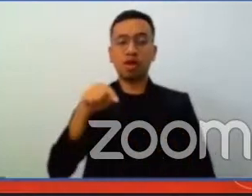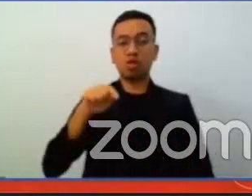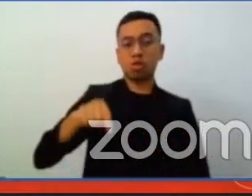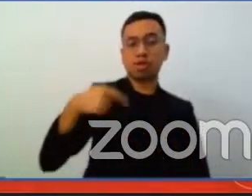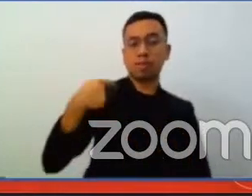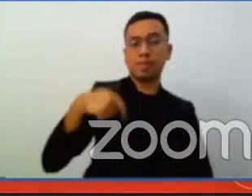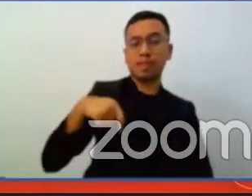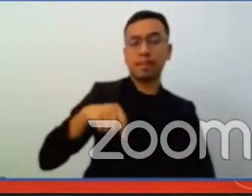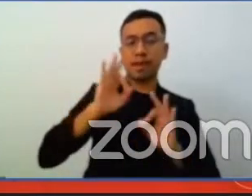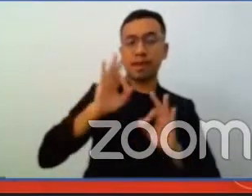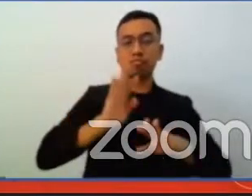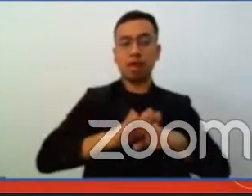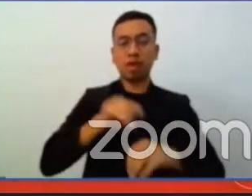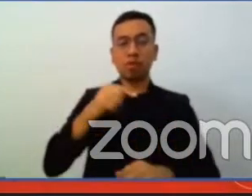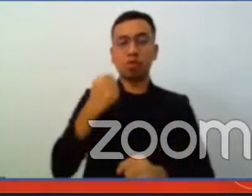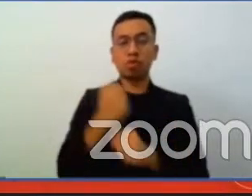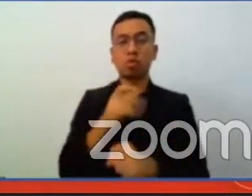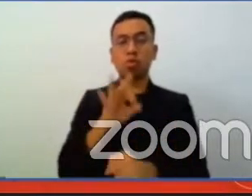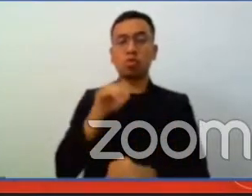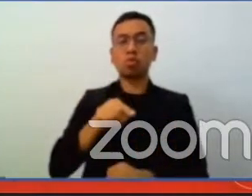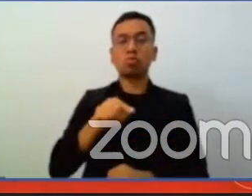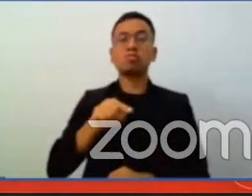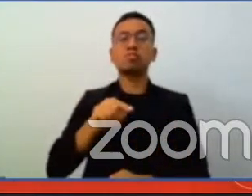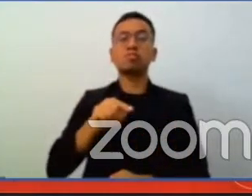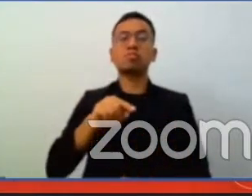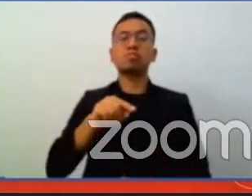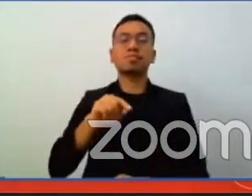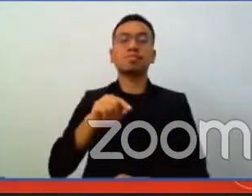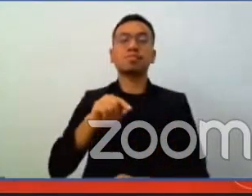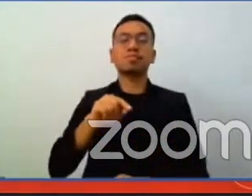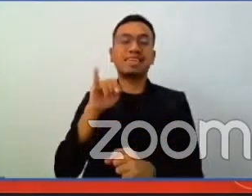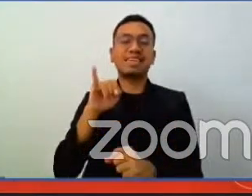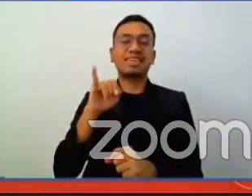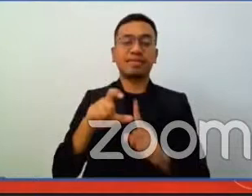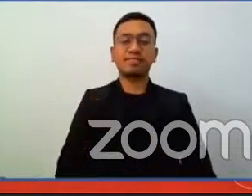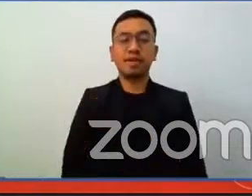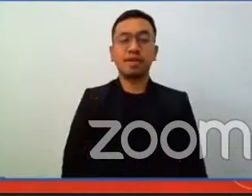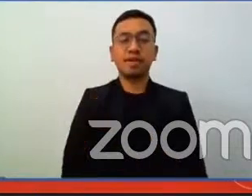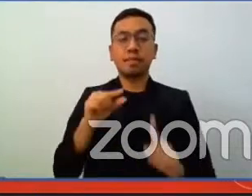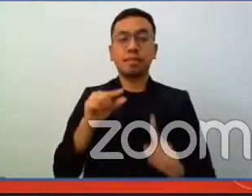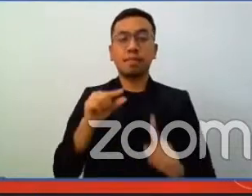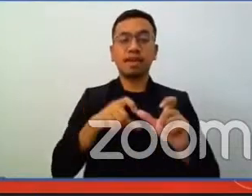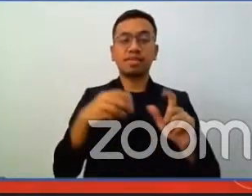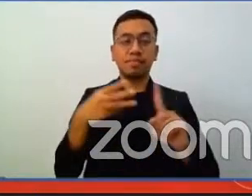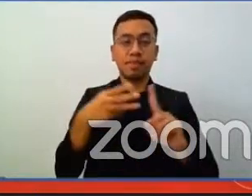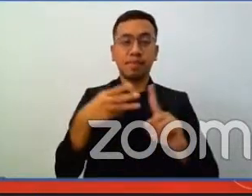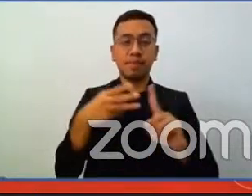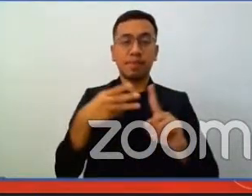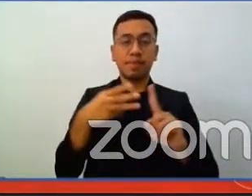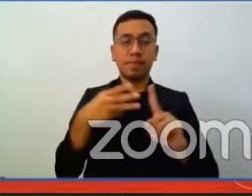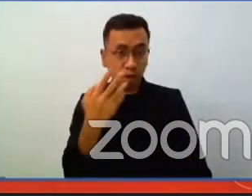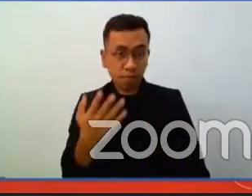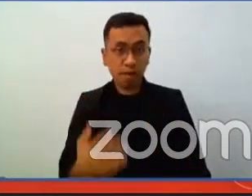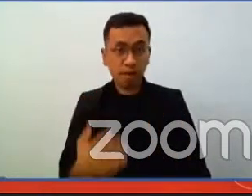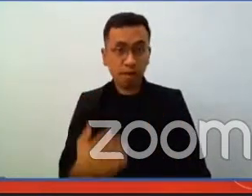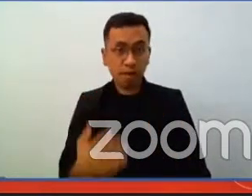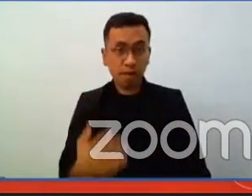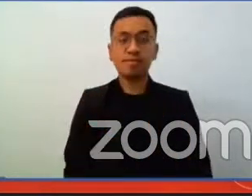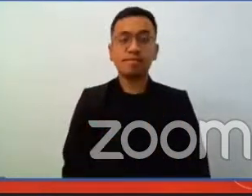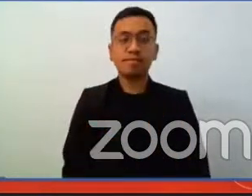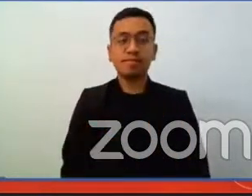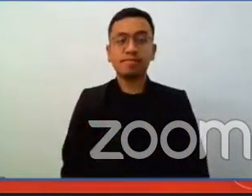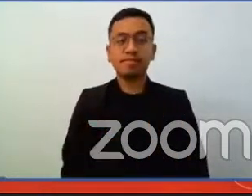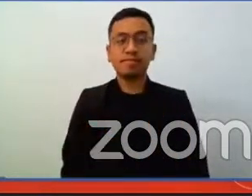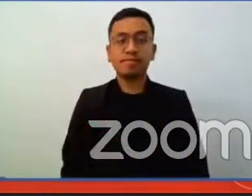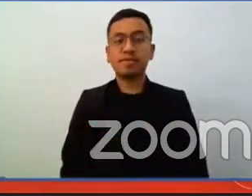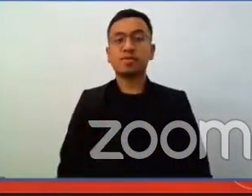psb.kemdikbud.go.id. Nah, ya, jadi pusat sumber belajar Bapak Ibu, sebetulnya ini alamatnya kalau yang di sini ya,